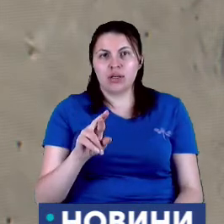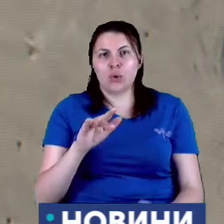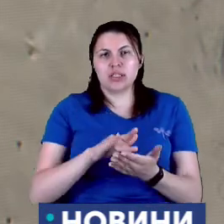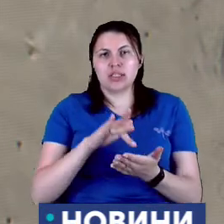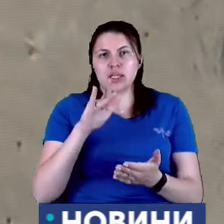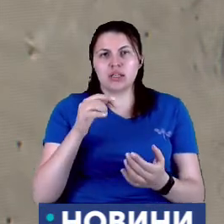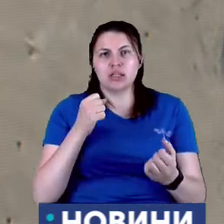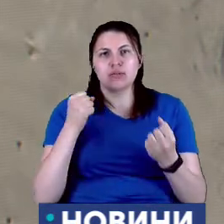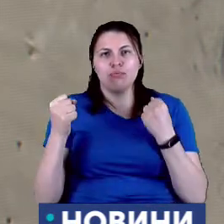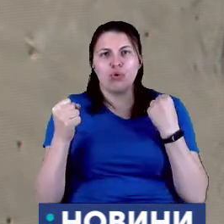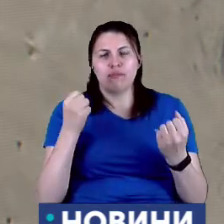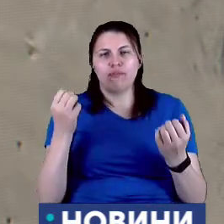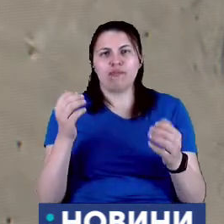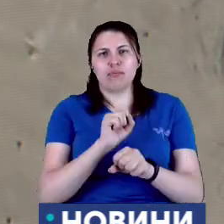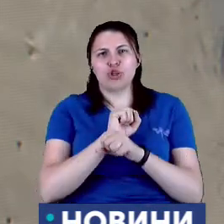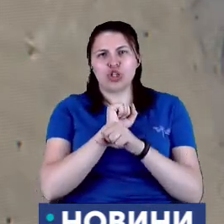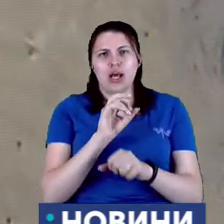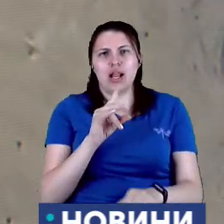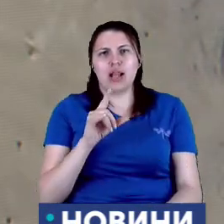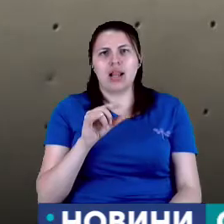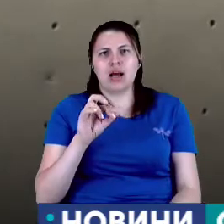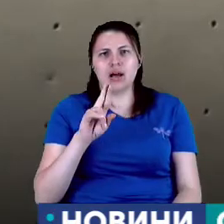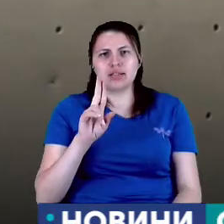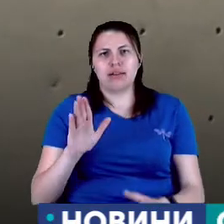На тренуванні побували і на Ливанська.